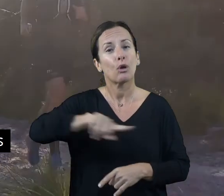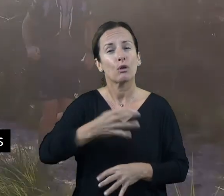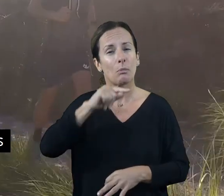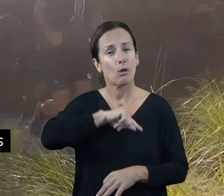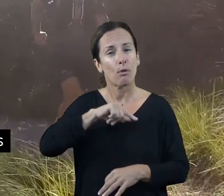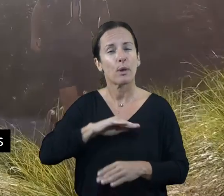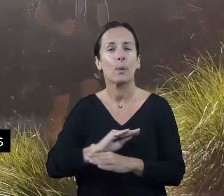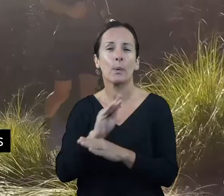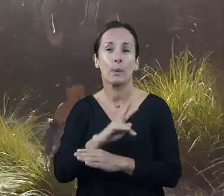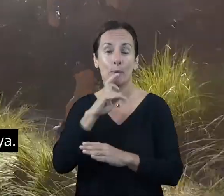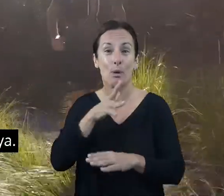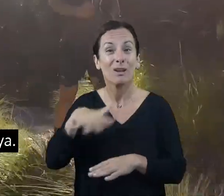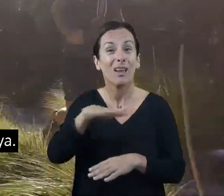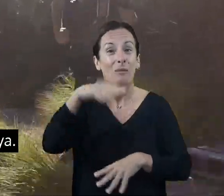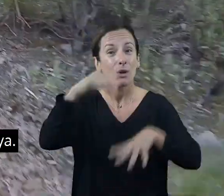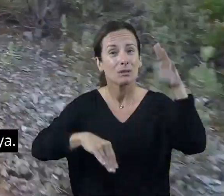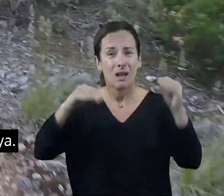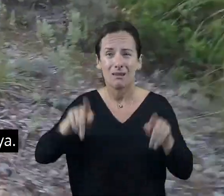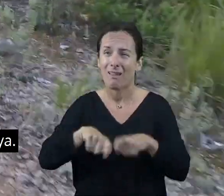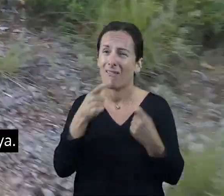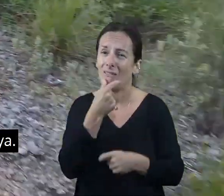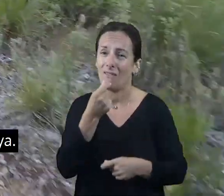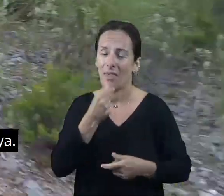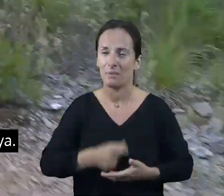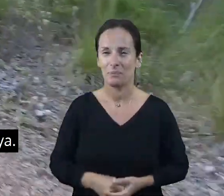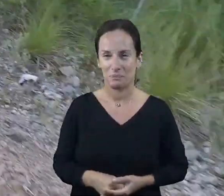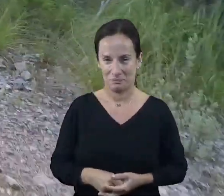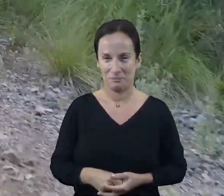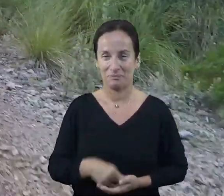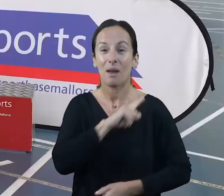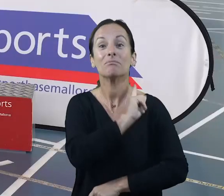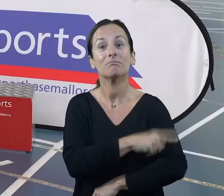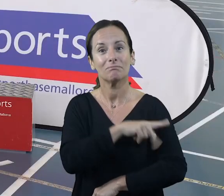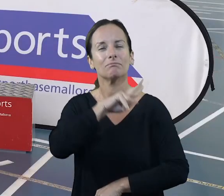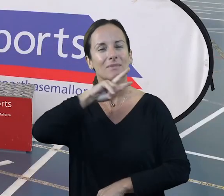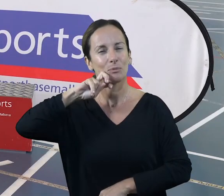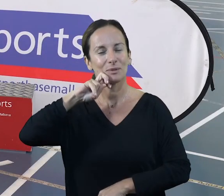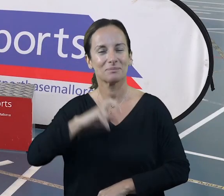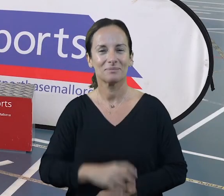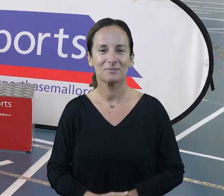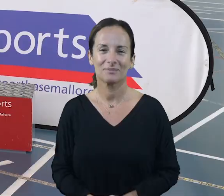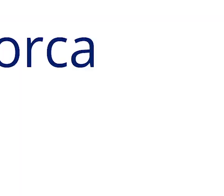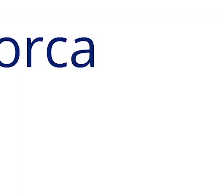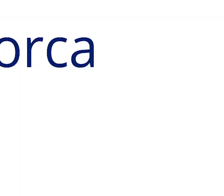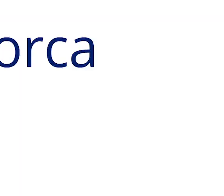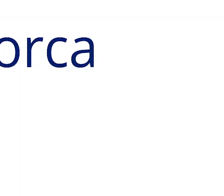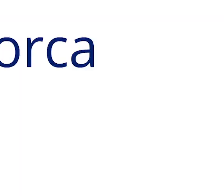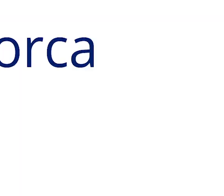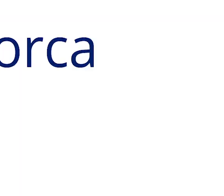consciència que hem de tenir tots cap a un medi tan fràgil com és la muntanya. El valor de l'esport.